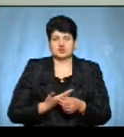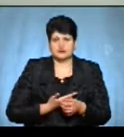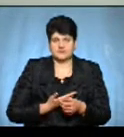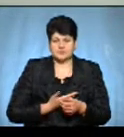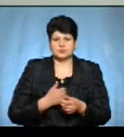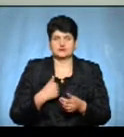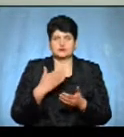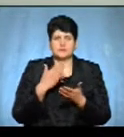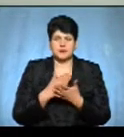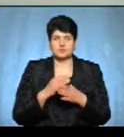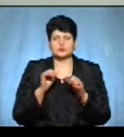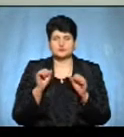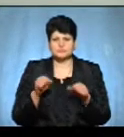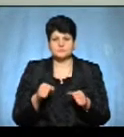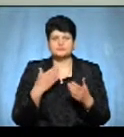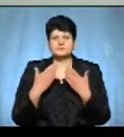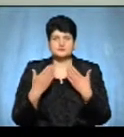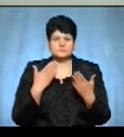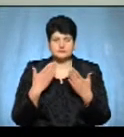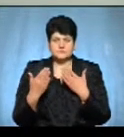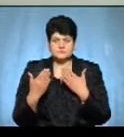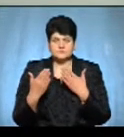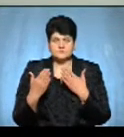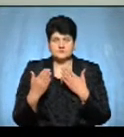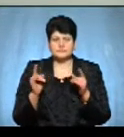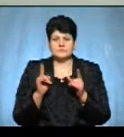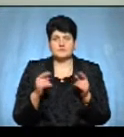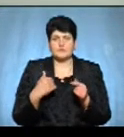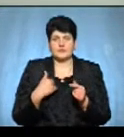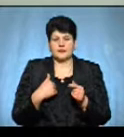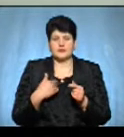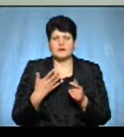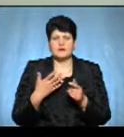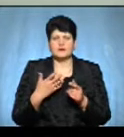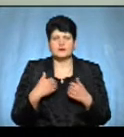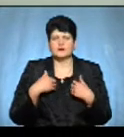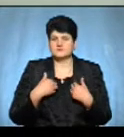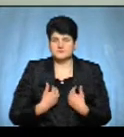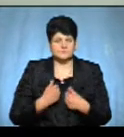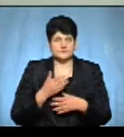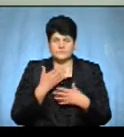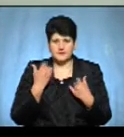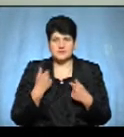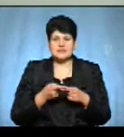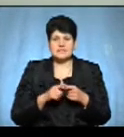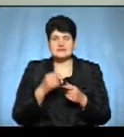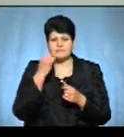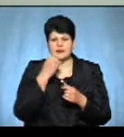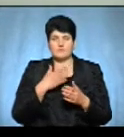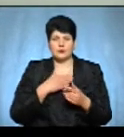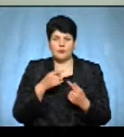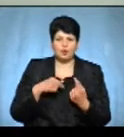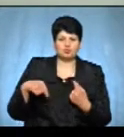живий, що я маю можливість спілкуватися, що я не, скажімо так, не впав духом. Це завдяки моєму оточенню,